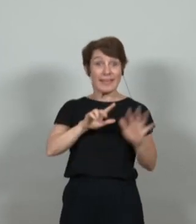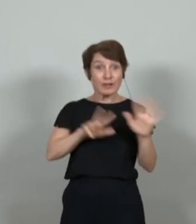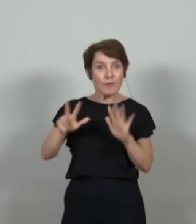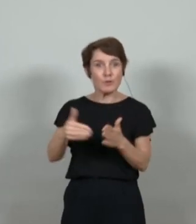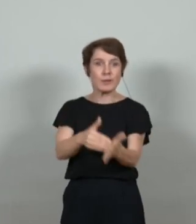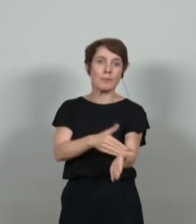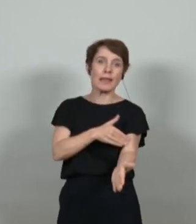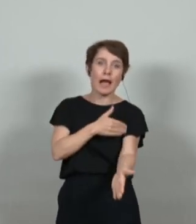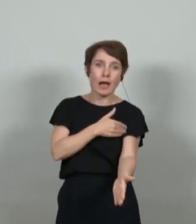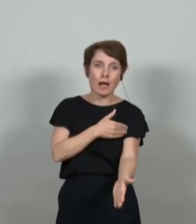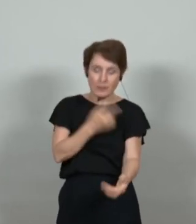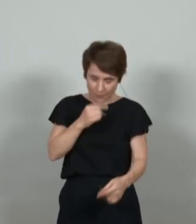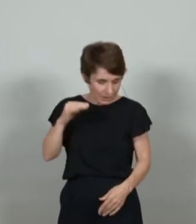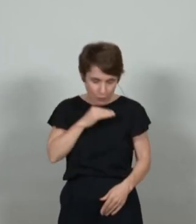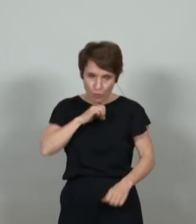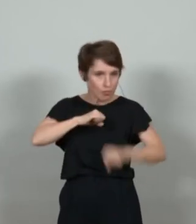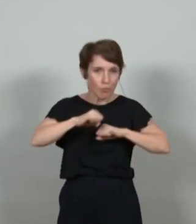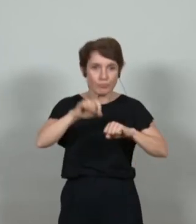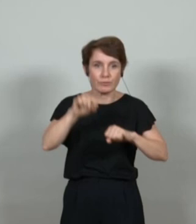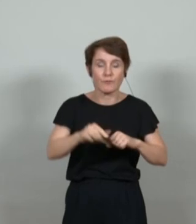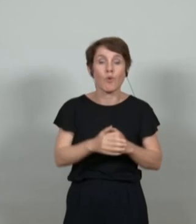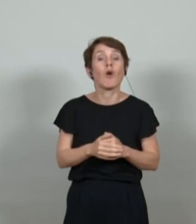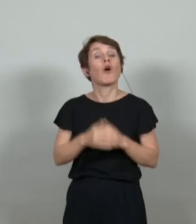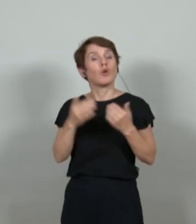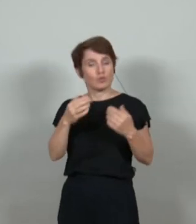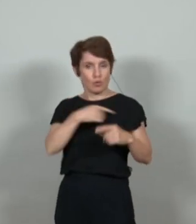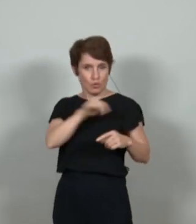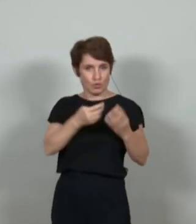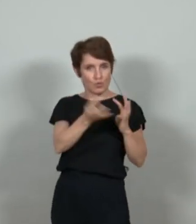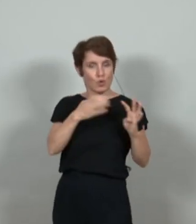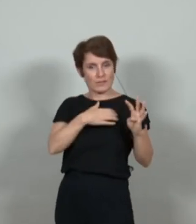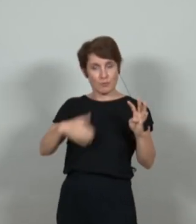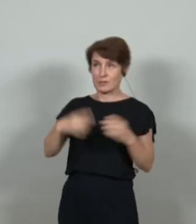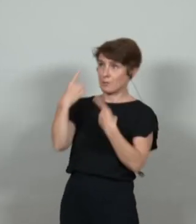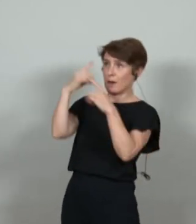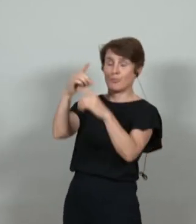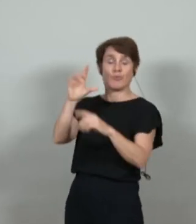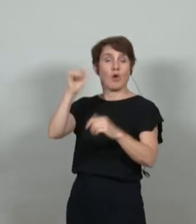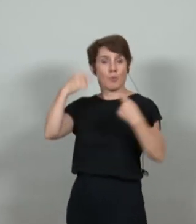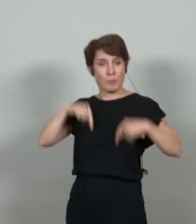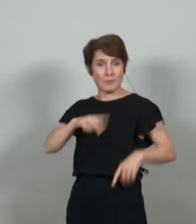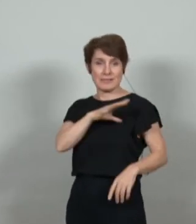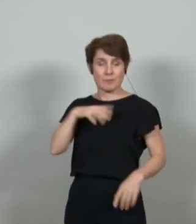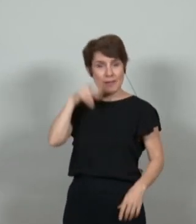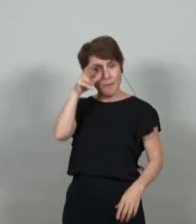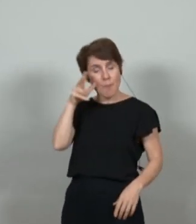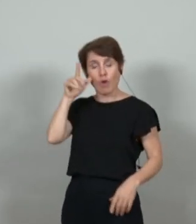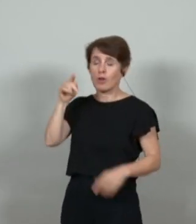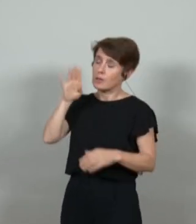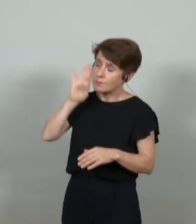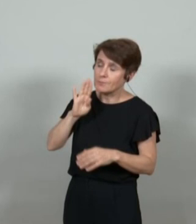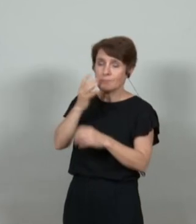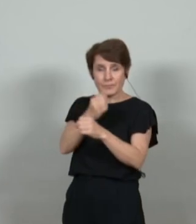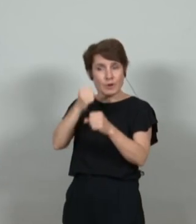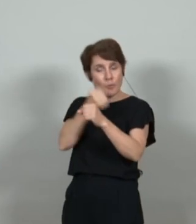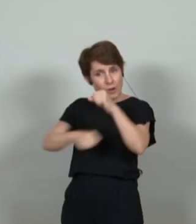que le conseil municipal demande à Madame borne d'organiser ou plutôt un grenelle de logement et de construction rassemblant